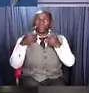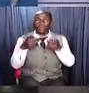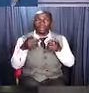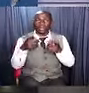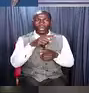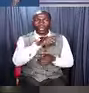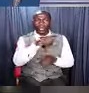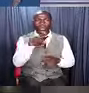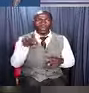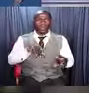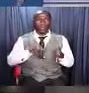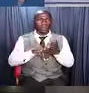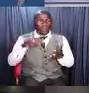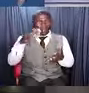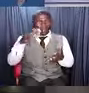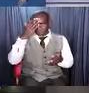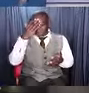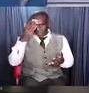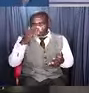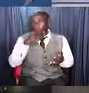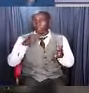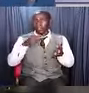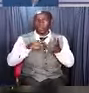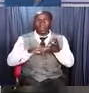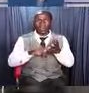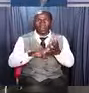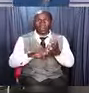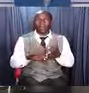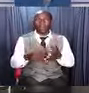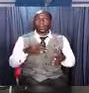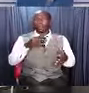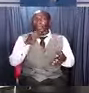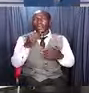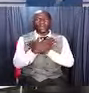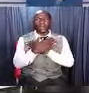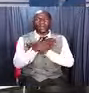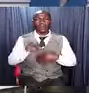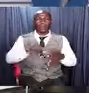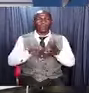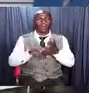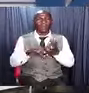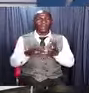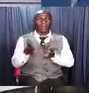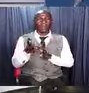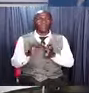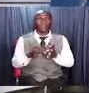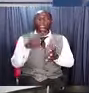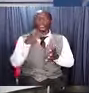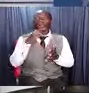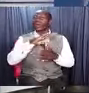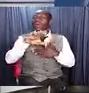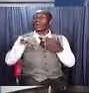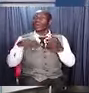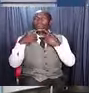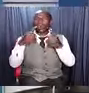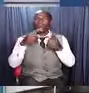told. Enyi waketi ni waumezeni. Ye wives be submissive. And ye husband Yesu love your wife. Yesu anasema yote mimi niliwaambia. Jesus says